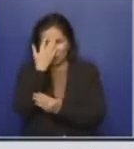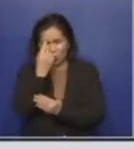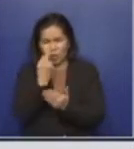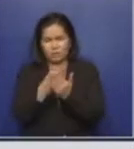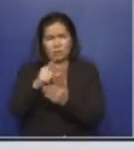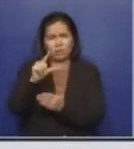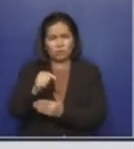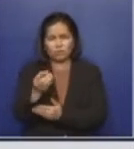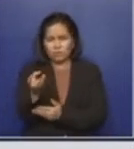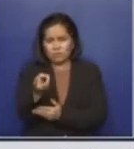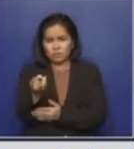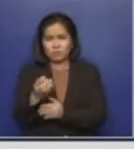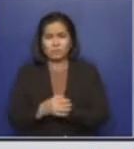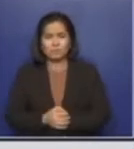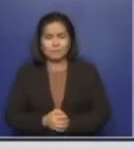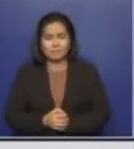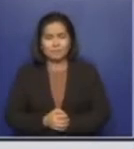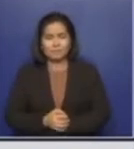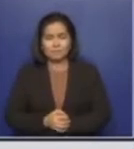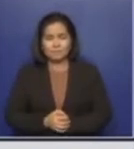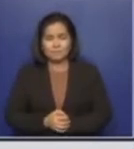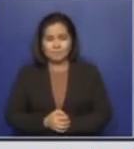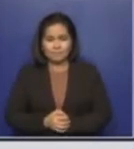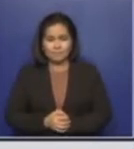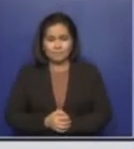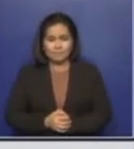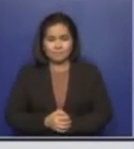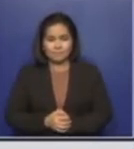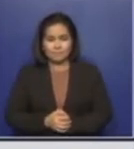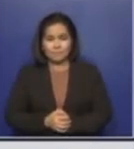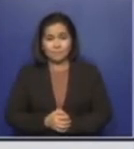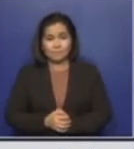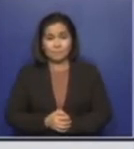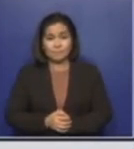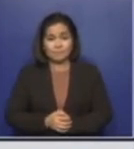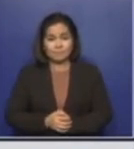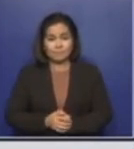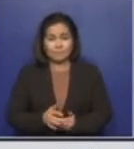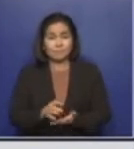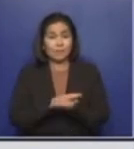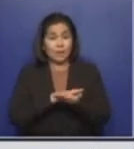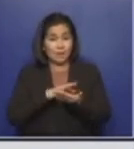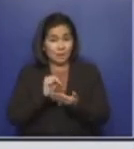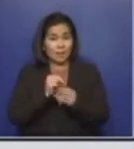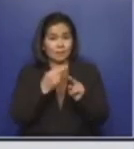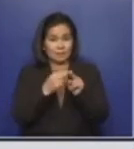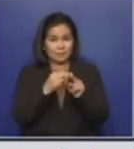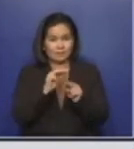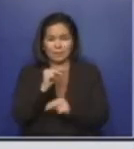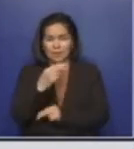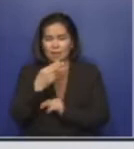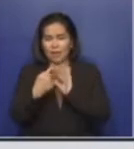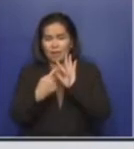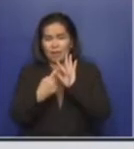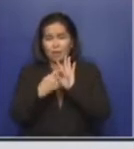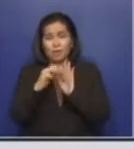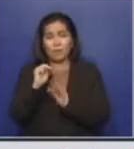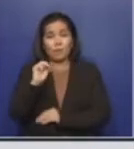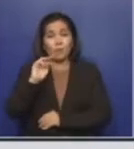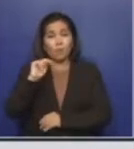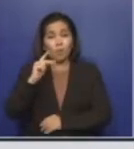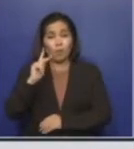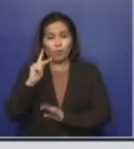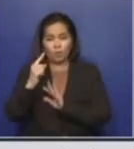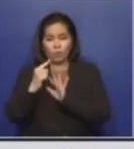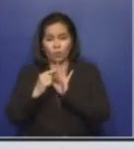านในลักษณะเดียวกันมหามกุฏทั้งมหาทั้งสองแห่งเนี่ยเป็นมหาลัยตั้งขึ้น